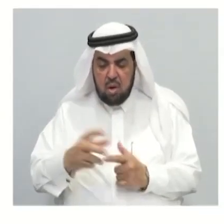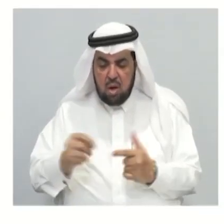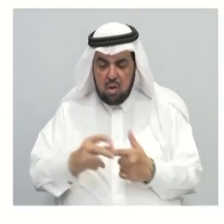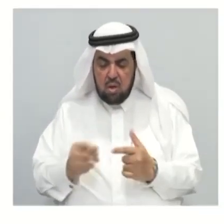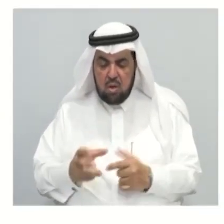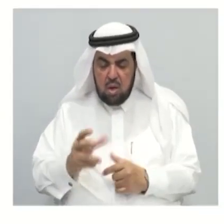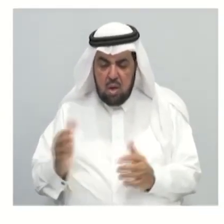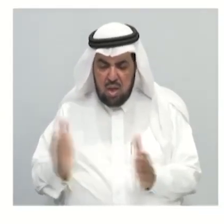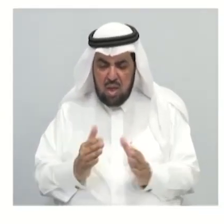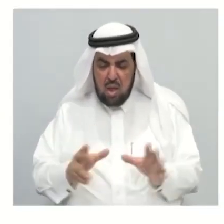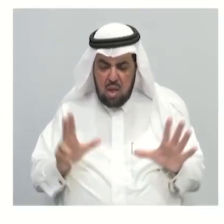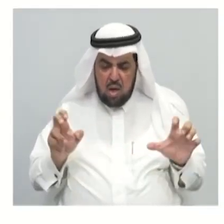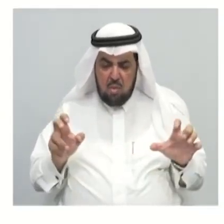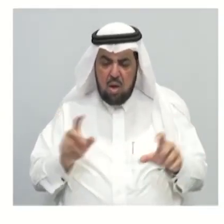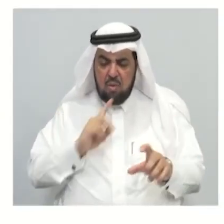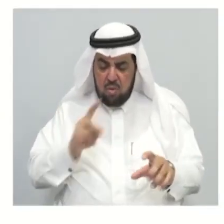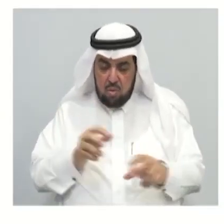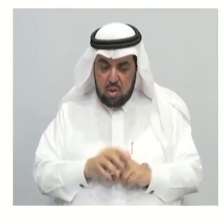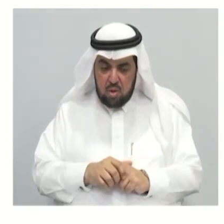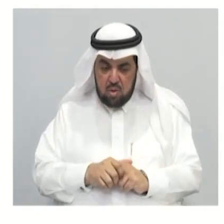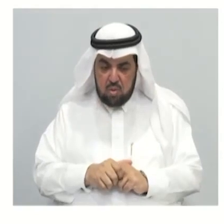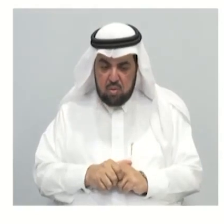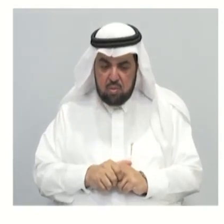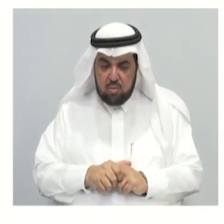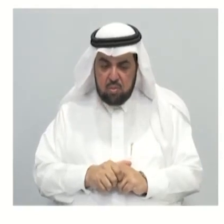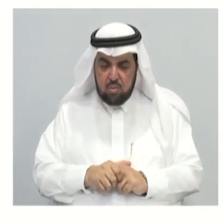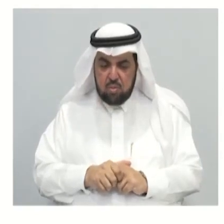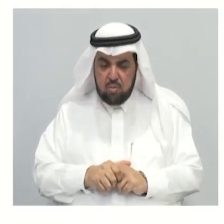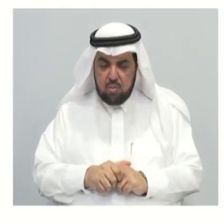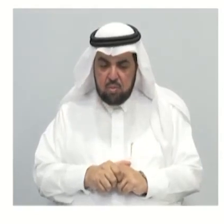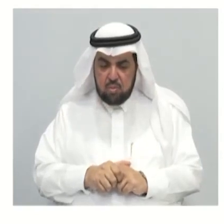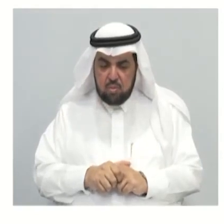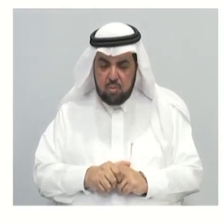نقلل القيمه لدينا في عمليه